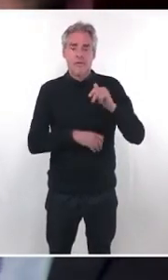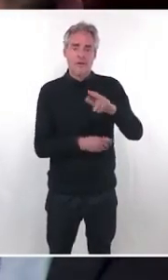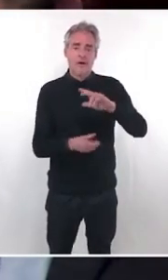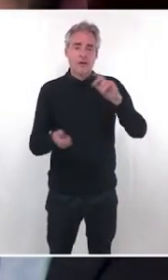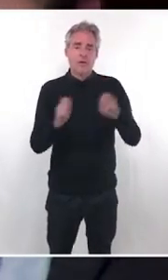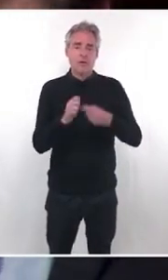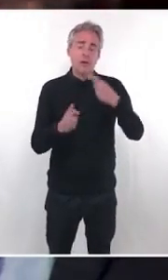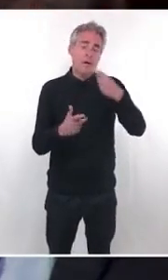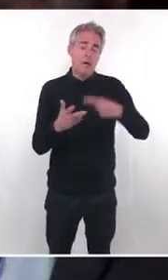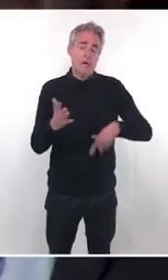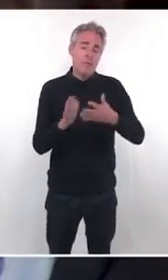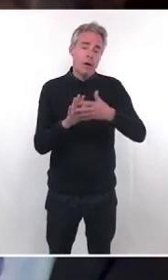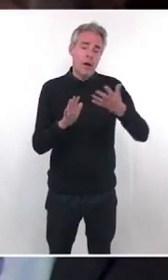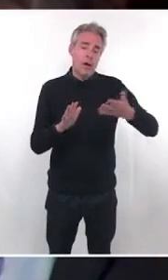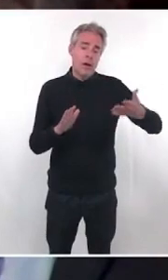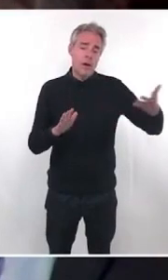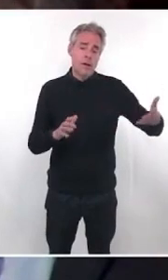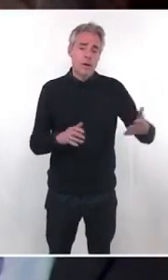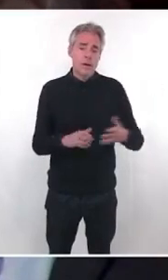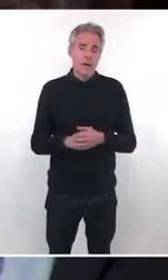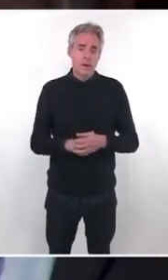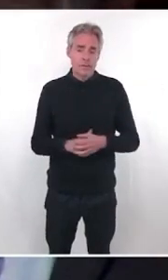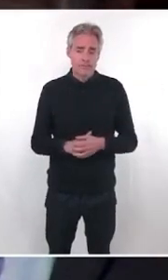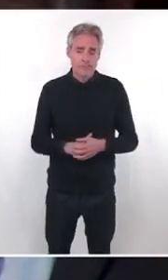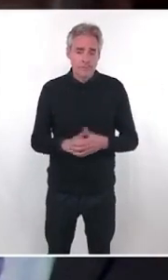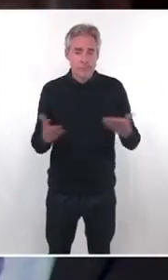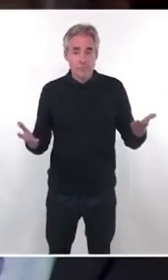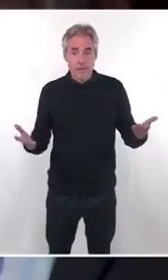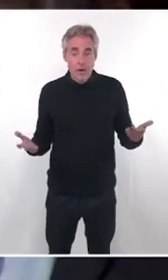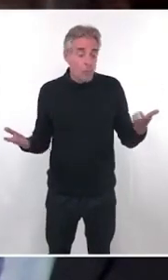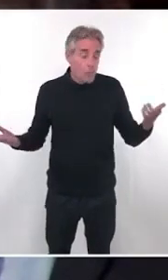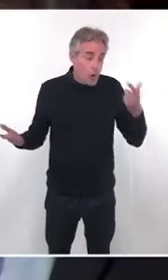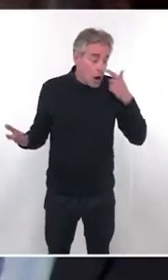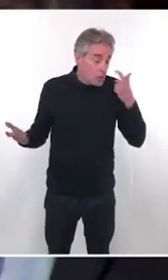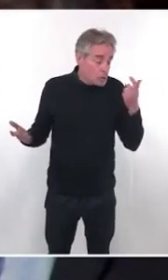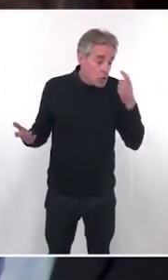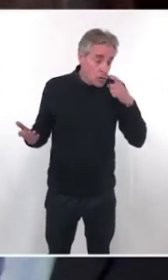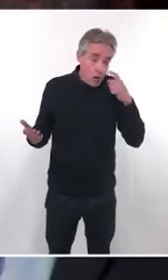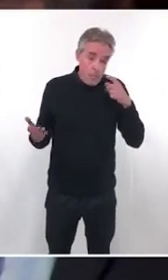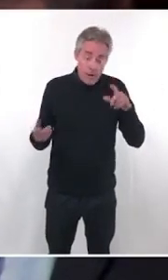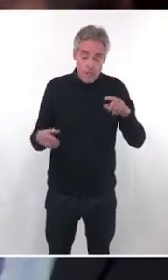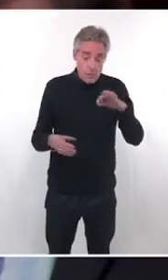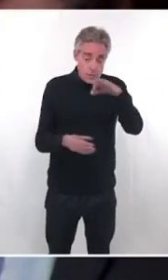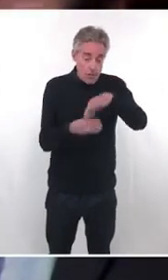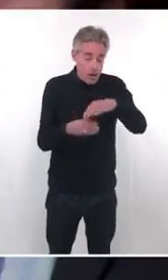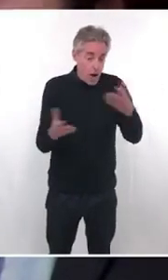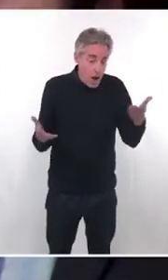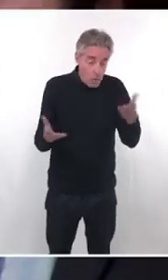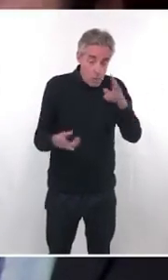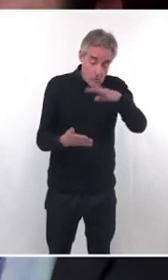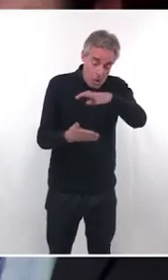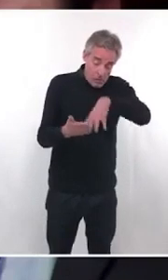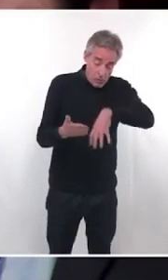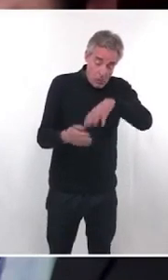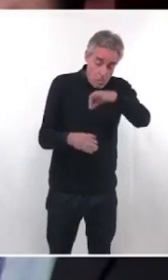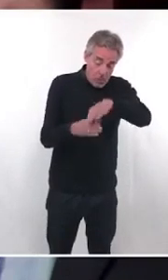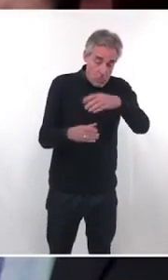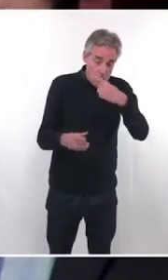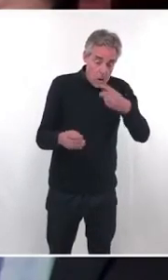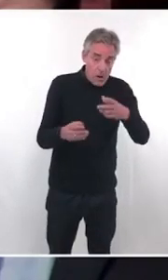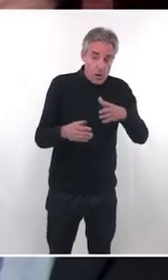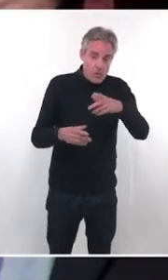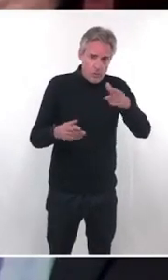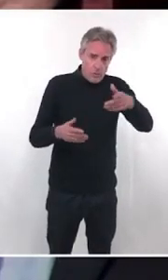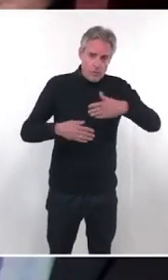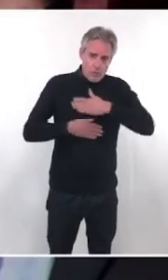changer tout ça avec la belle frugale, etc. Donc, moi, ce que je note aussi dans cette délibération, c'est qu'a priori, on est plutôt content de ce